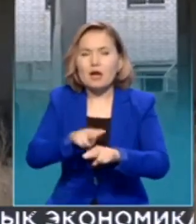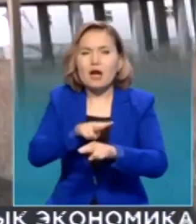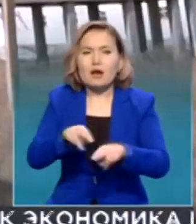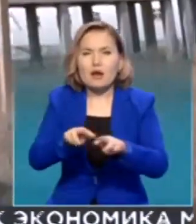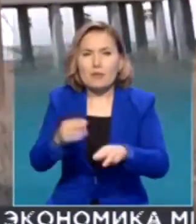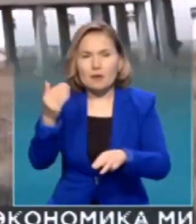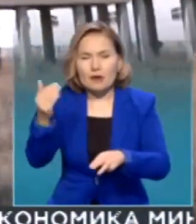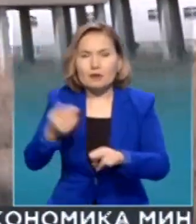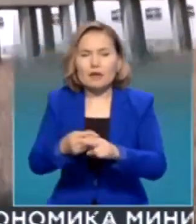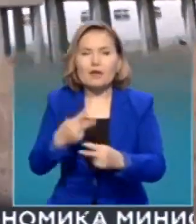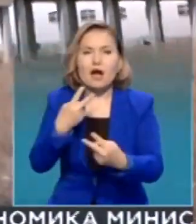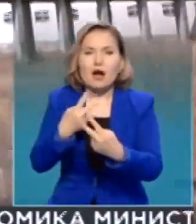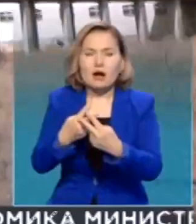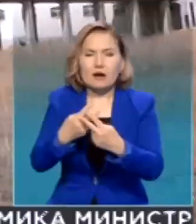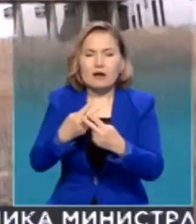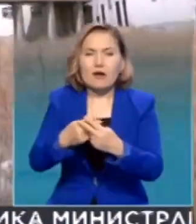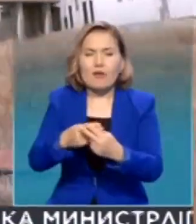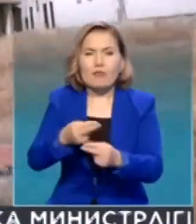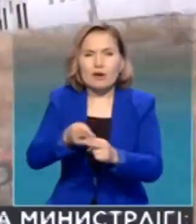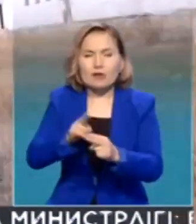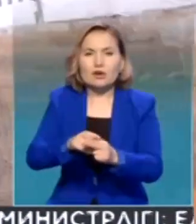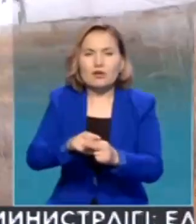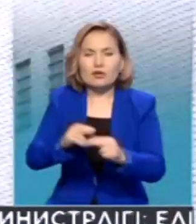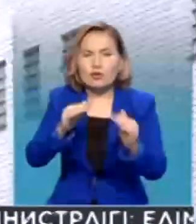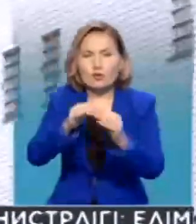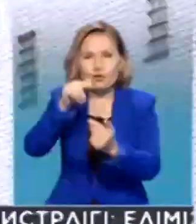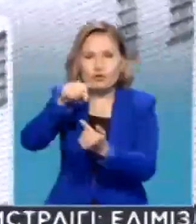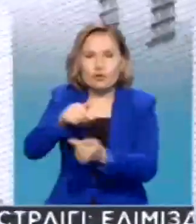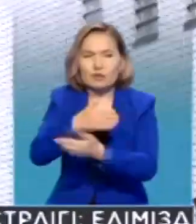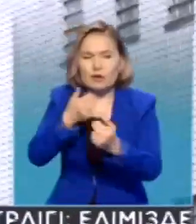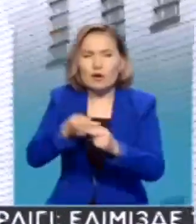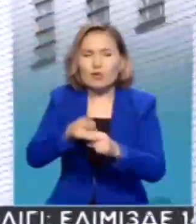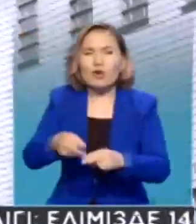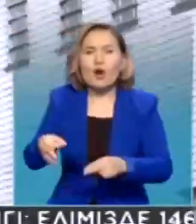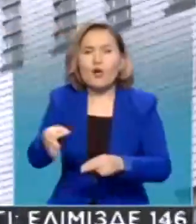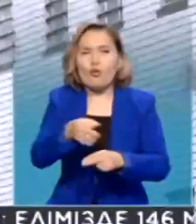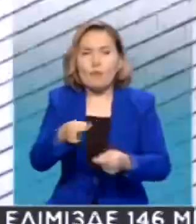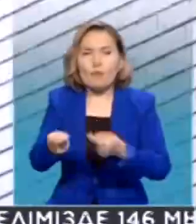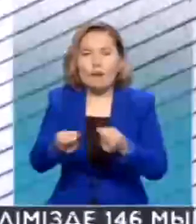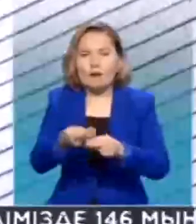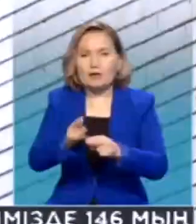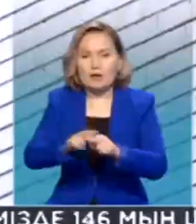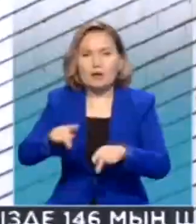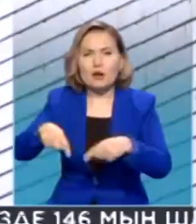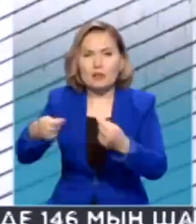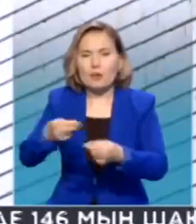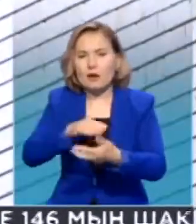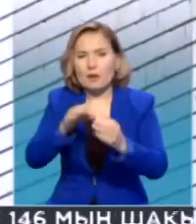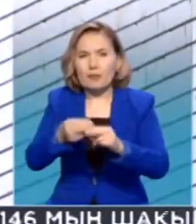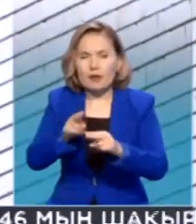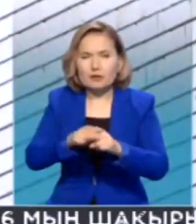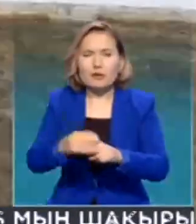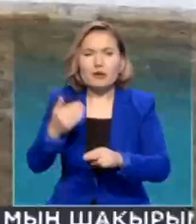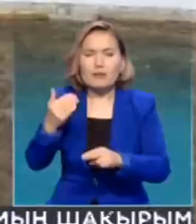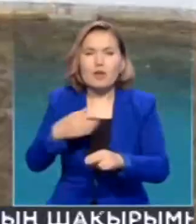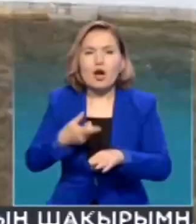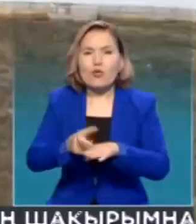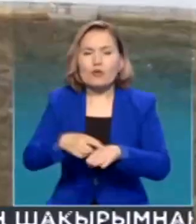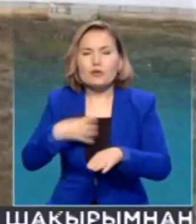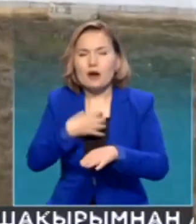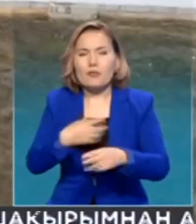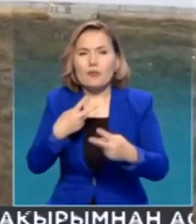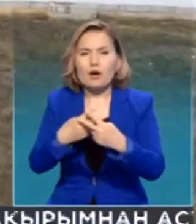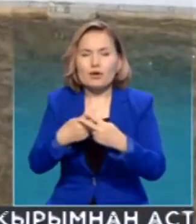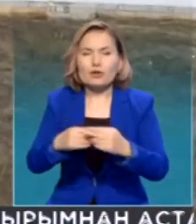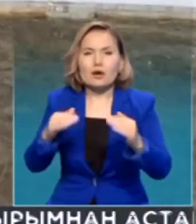министрлігі ғимарат талапқа сай емес деп нысанды қабылдамады. Ақыры түрме облыстық әкімдіктің иелігіне берілді. Қоғам белсенділері маңызды әлеуметтік